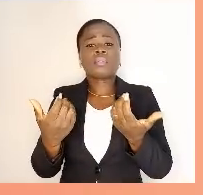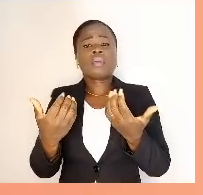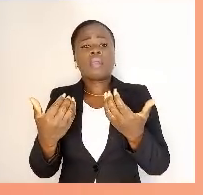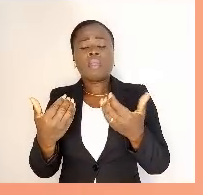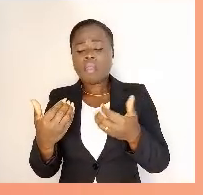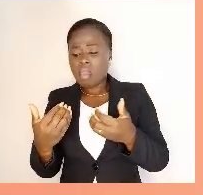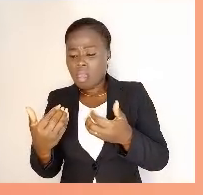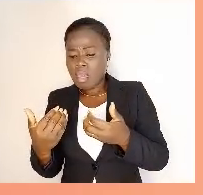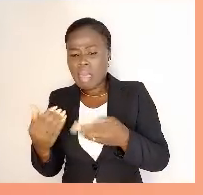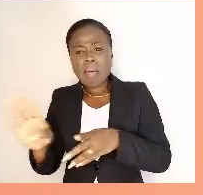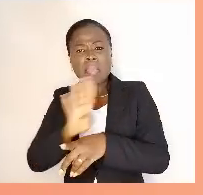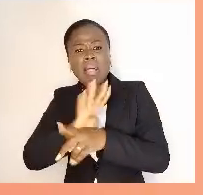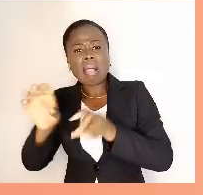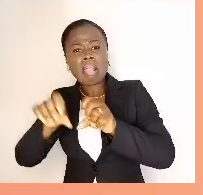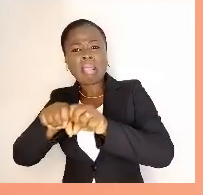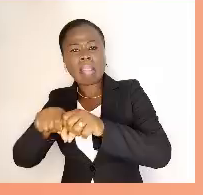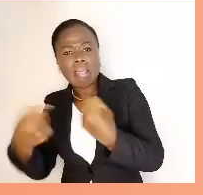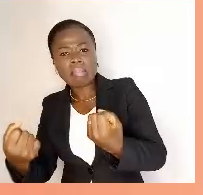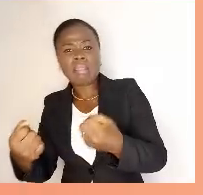leurs biens,